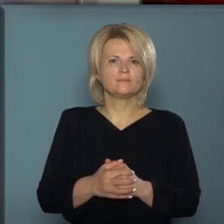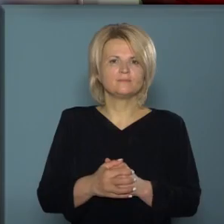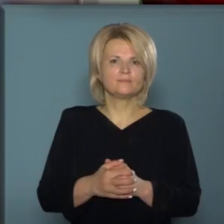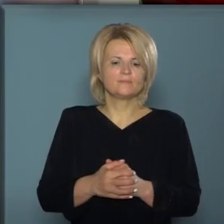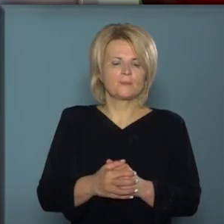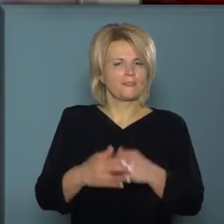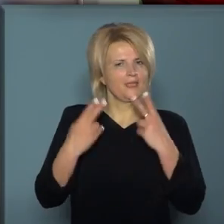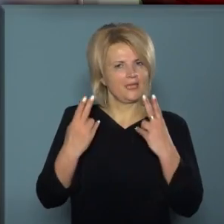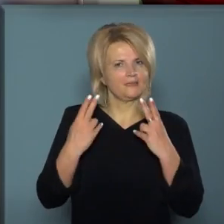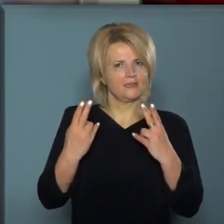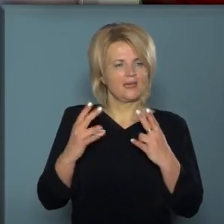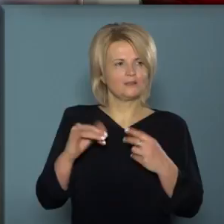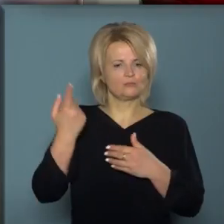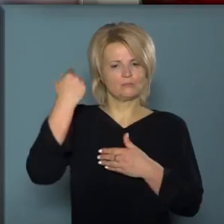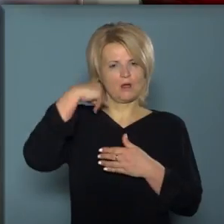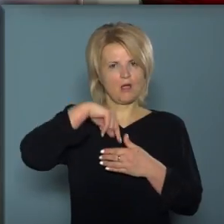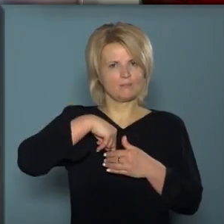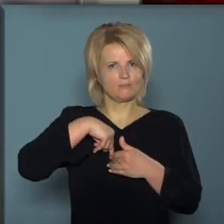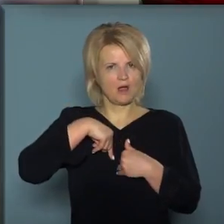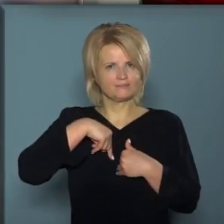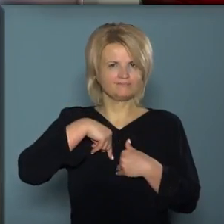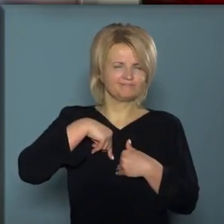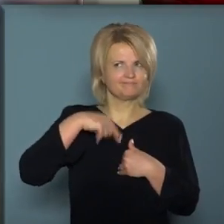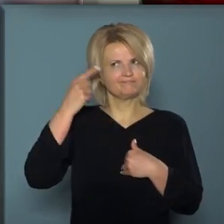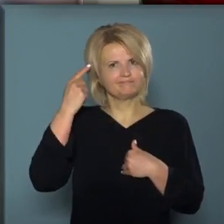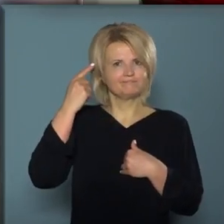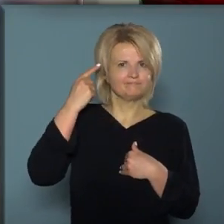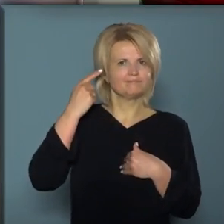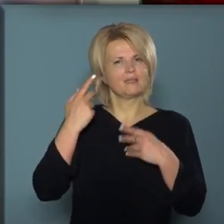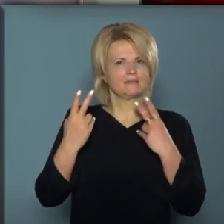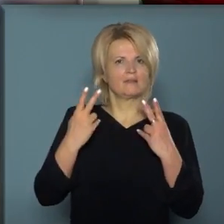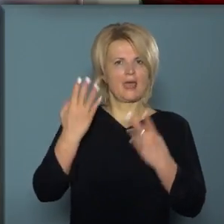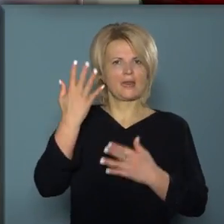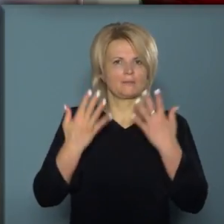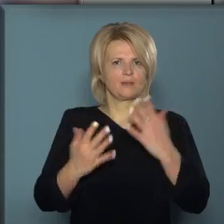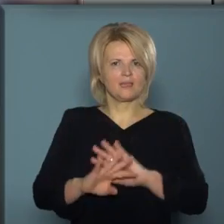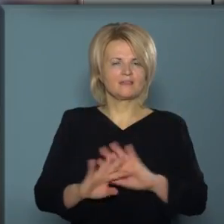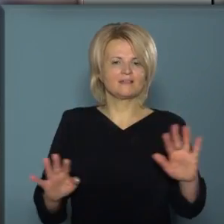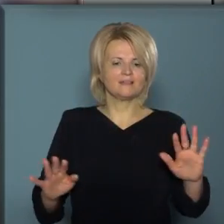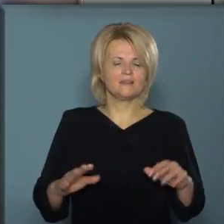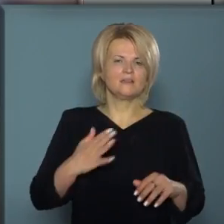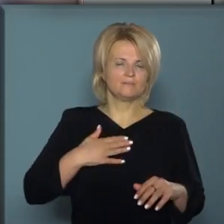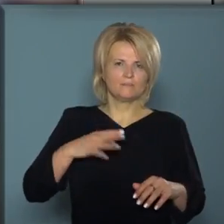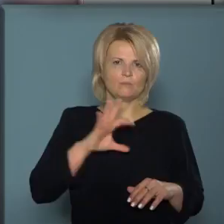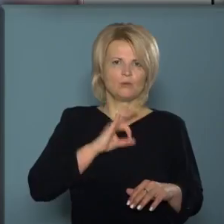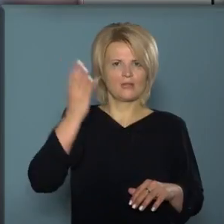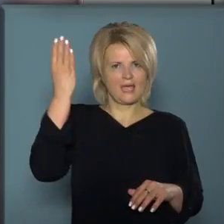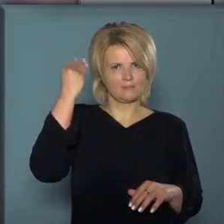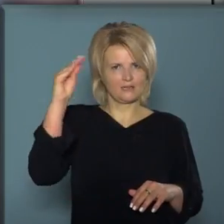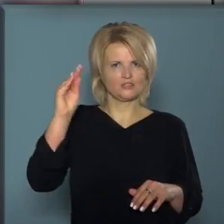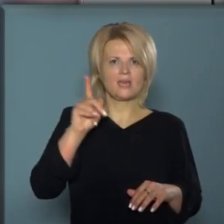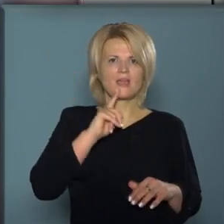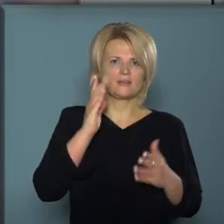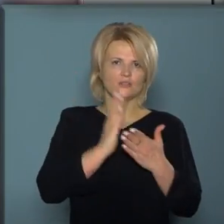hanem az értékelést is magamba úgymond megtenni. Polgármesterként nem túl sok feladatom volt